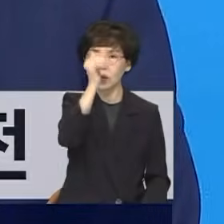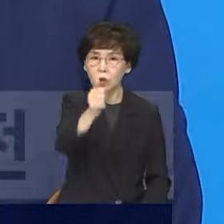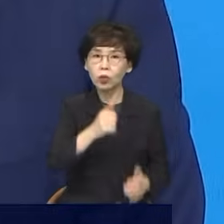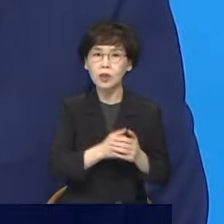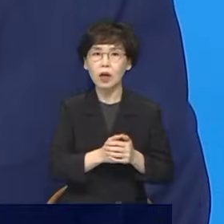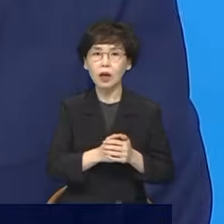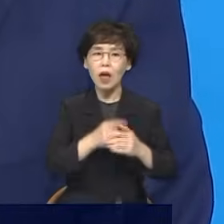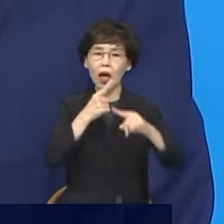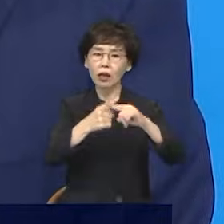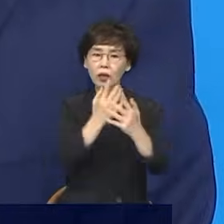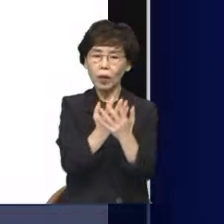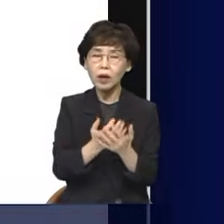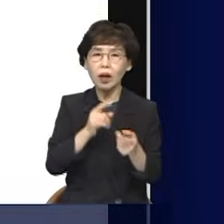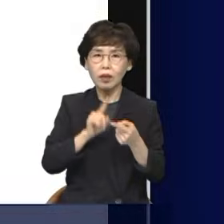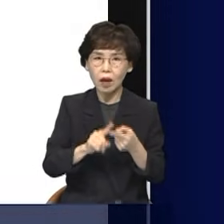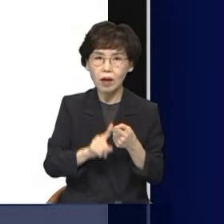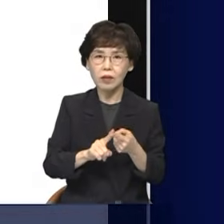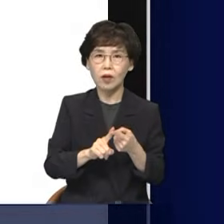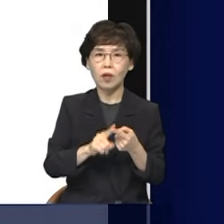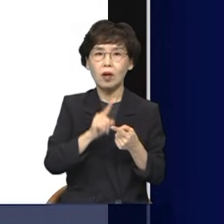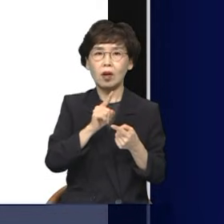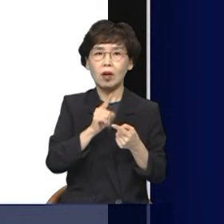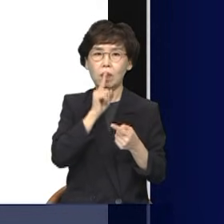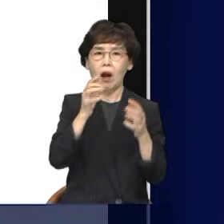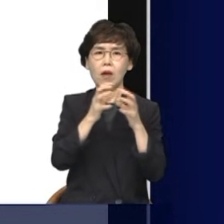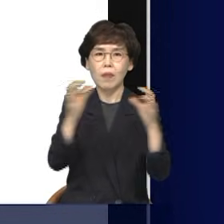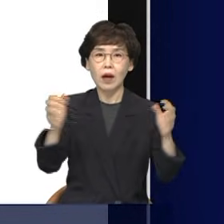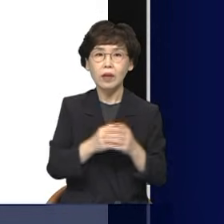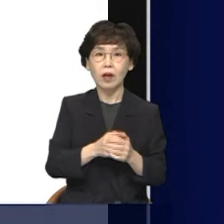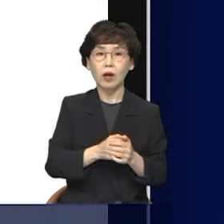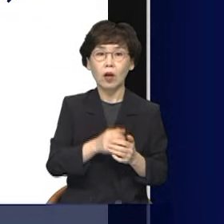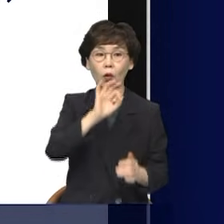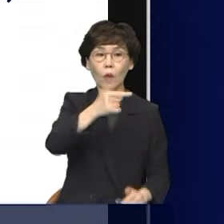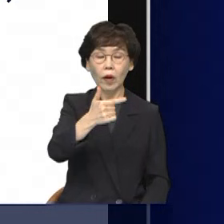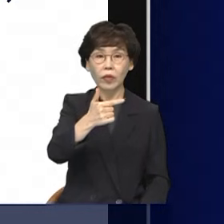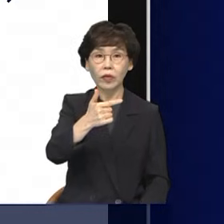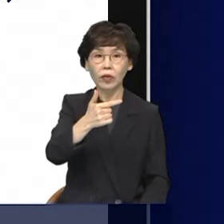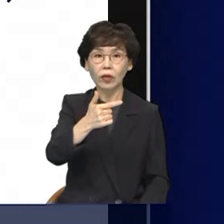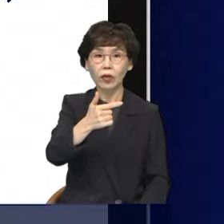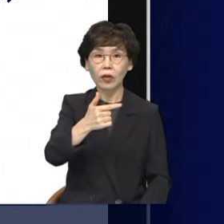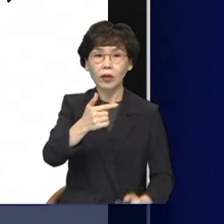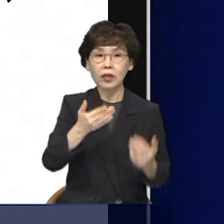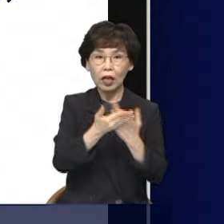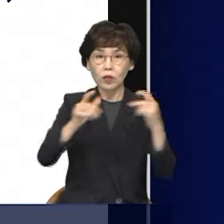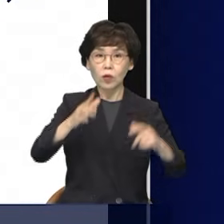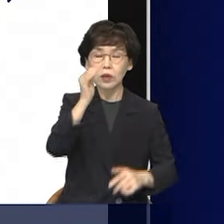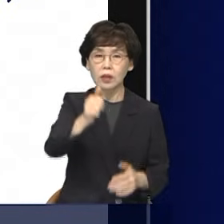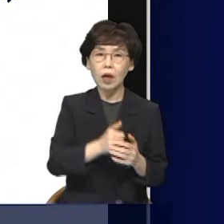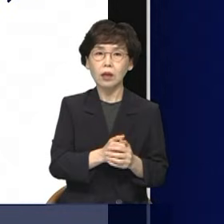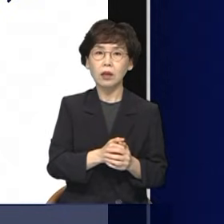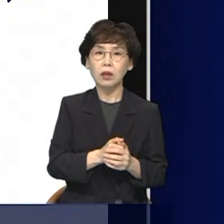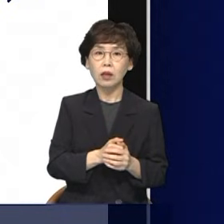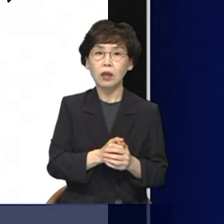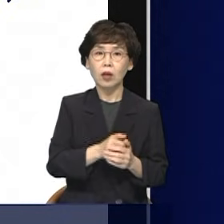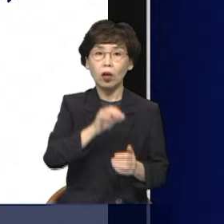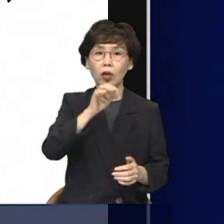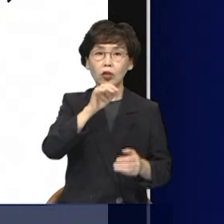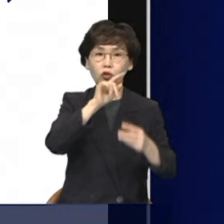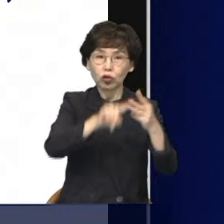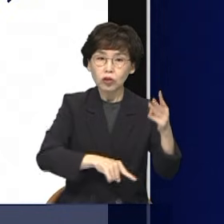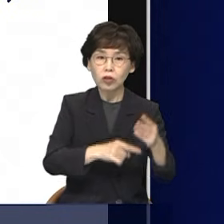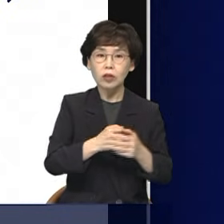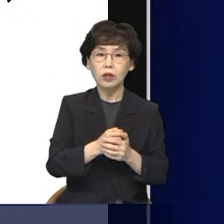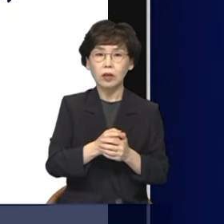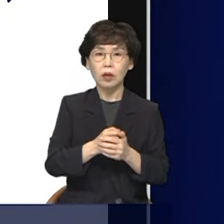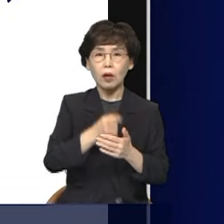벌였습니다. 원희룡 제주지사가 윤석열이 타격을 입으면 자신한테 이익이 온다는 생각은 착각이라고